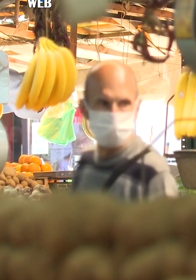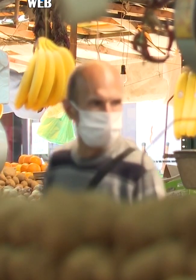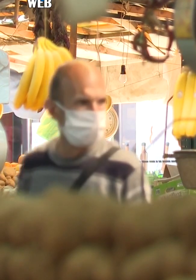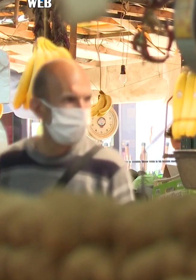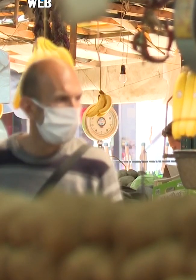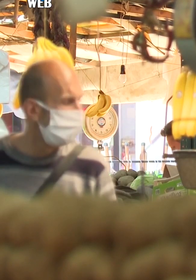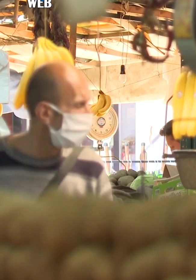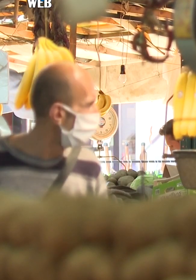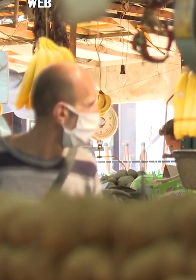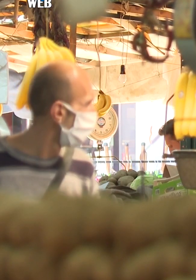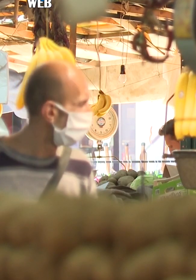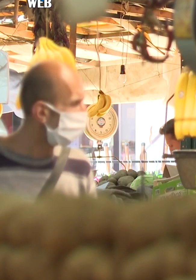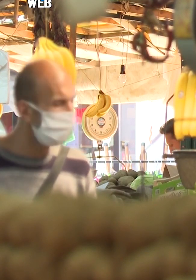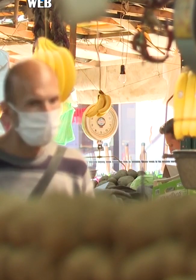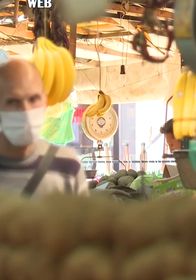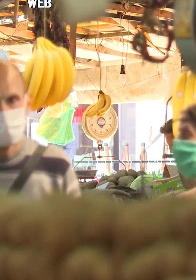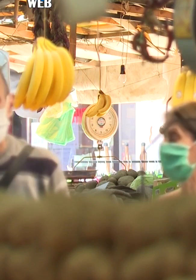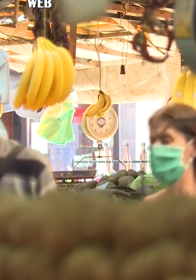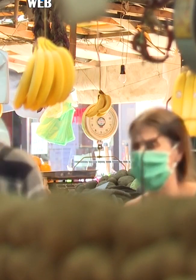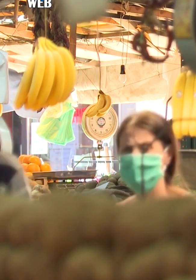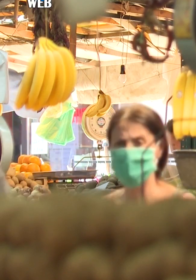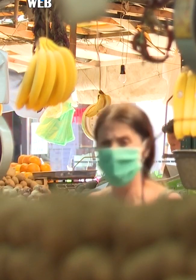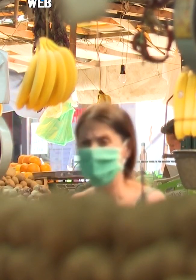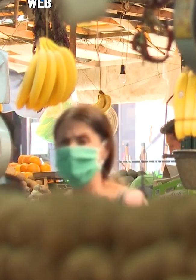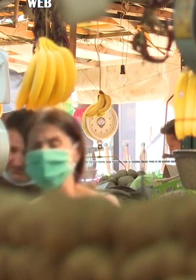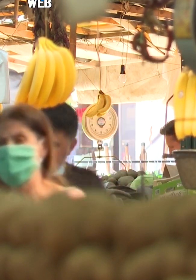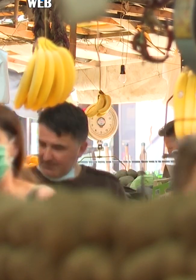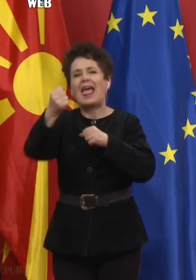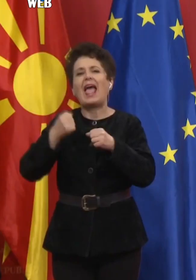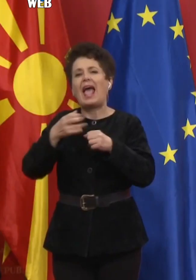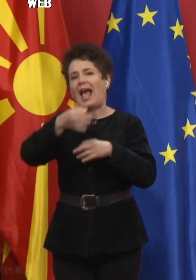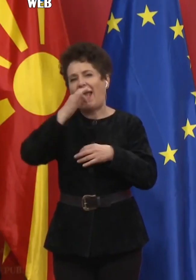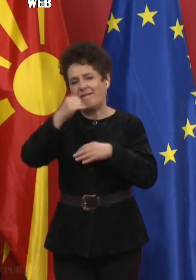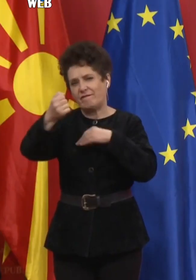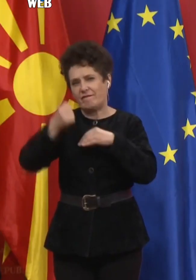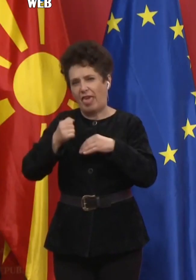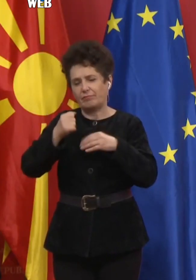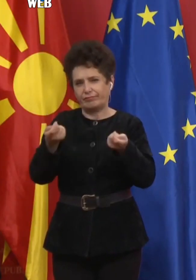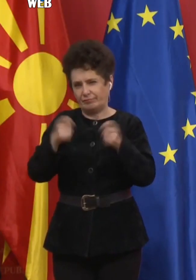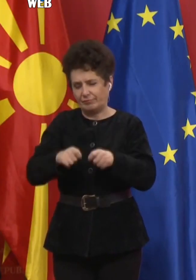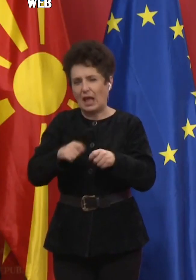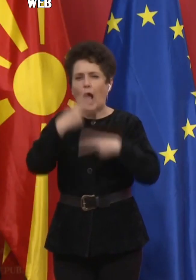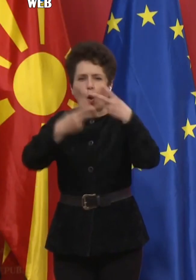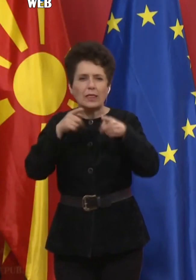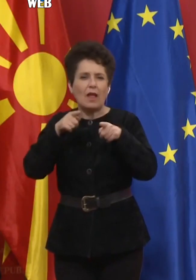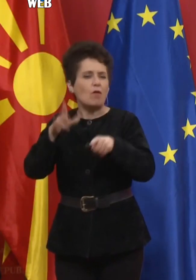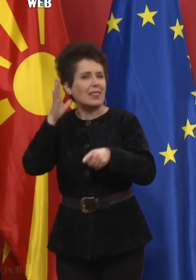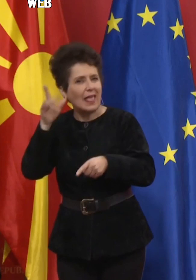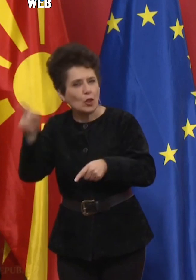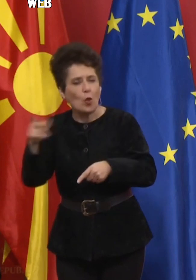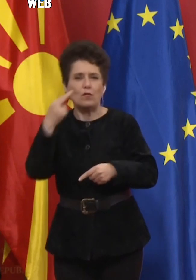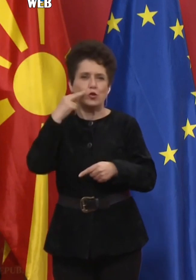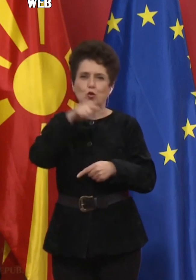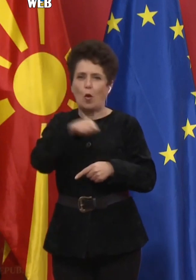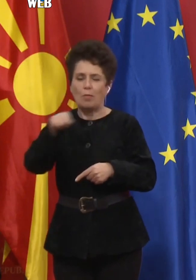трговски објекти, каде не се почитувала владината уредба за задолжително носење маски. При контролите извршени во Тетово и во